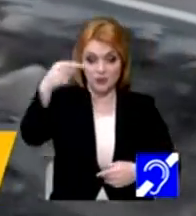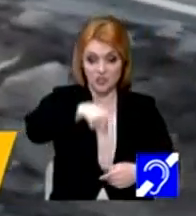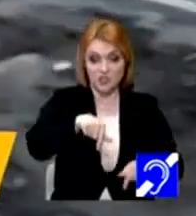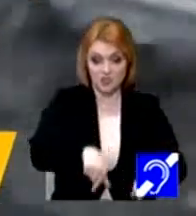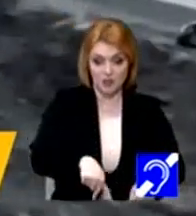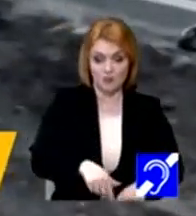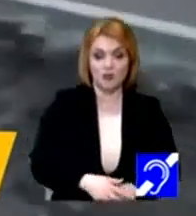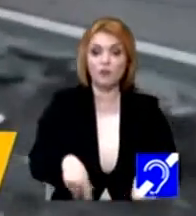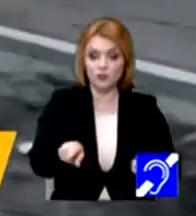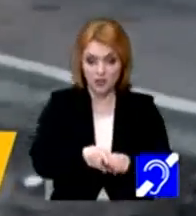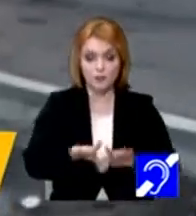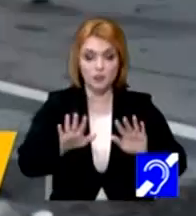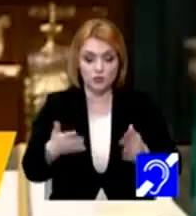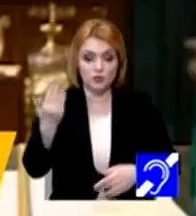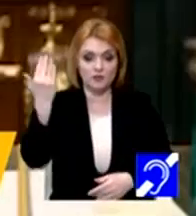буває.